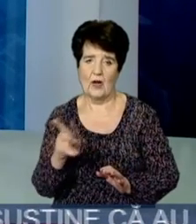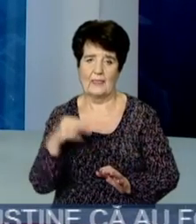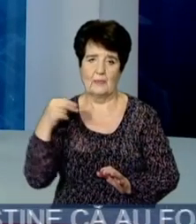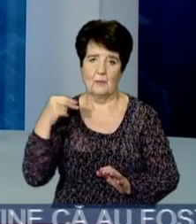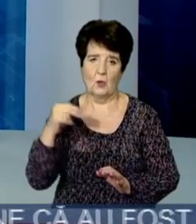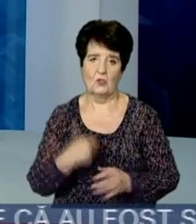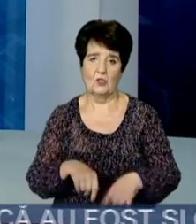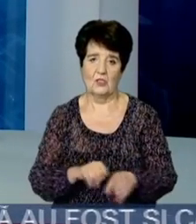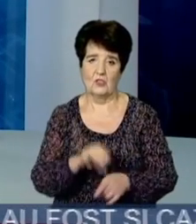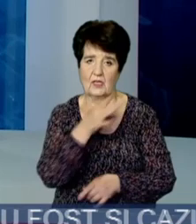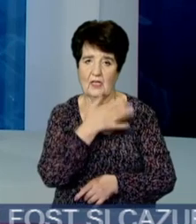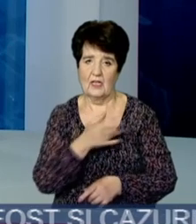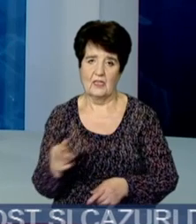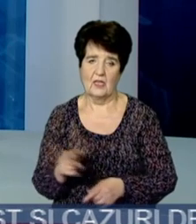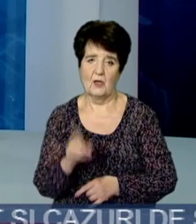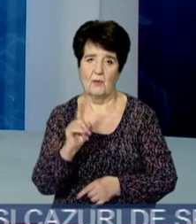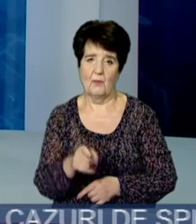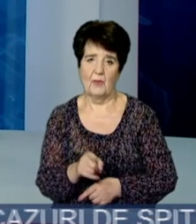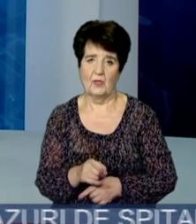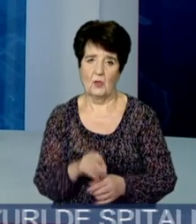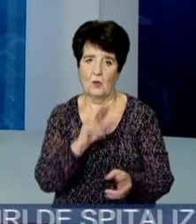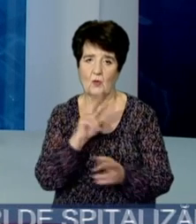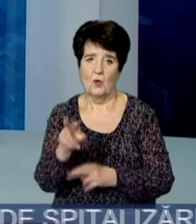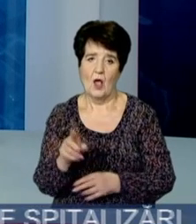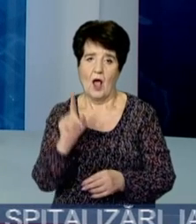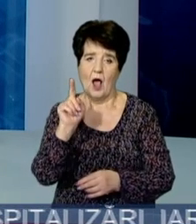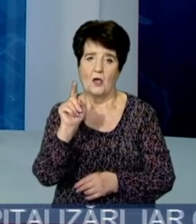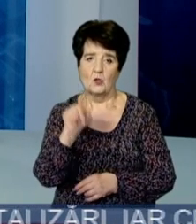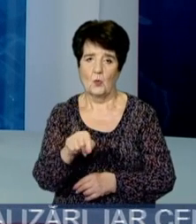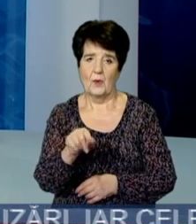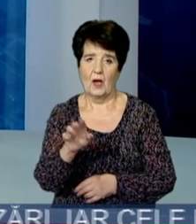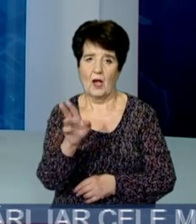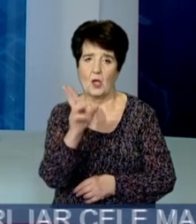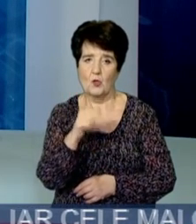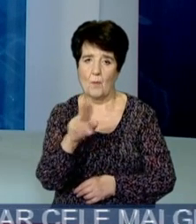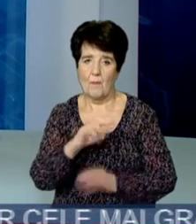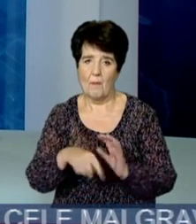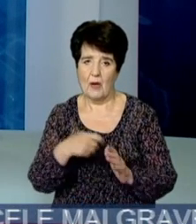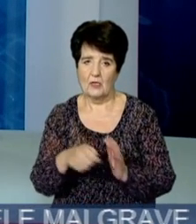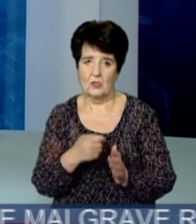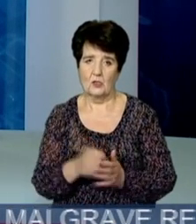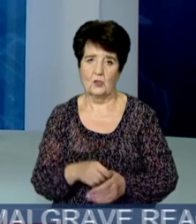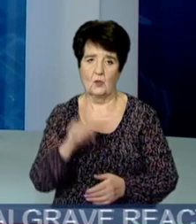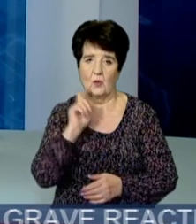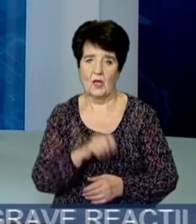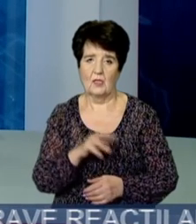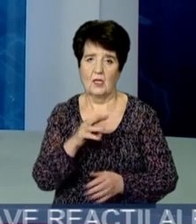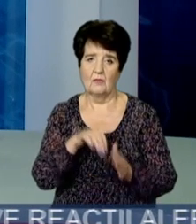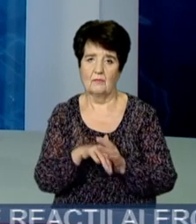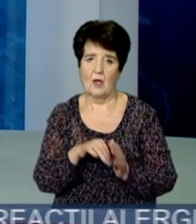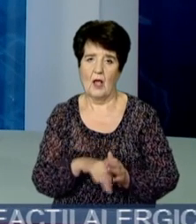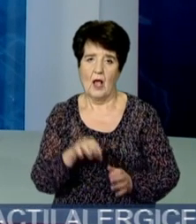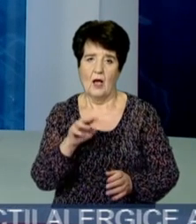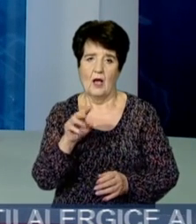același timp, nu contenesc luptele pentru controlul asupra Donbasului. Ucrainenii ar fi distrus un alt depozit rusesc de muniții la